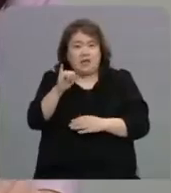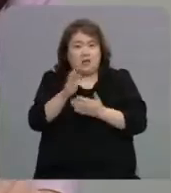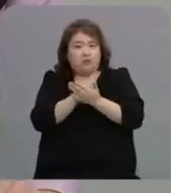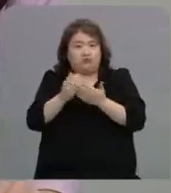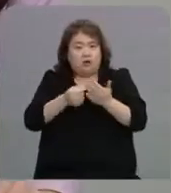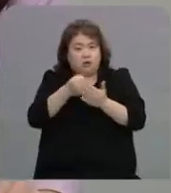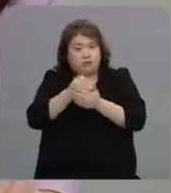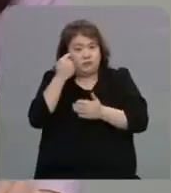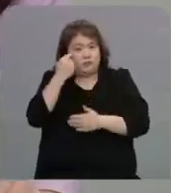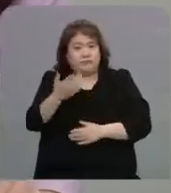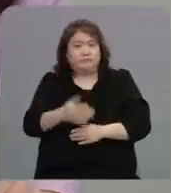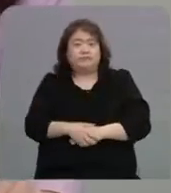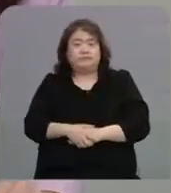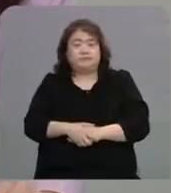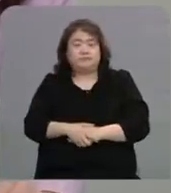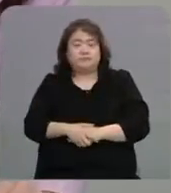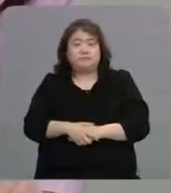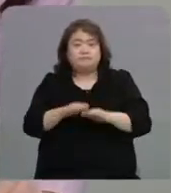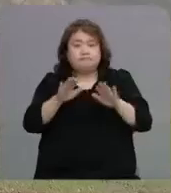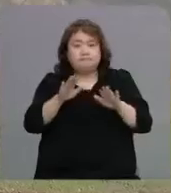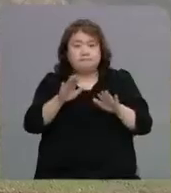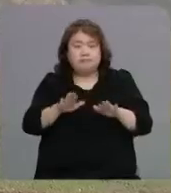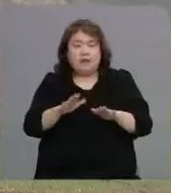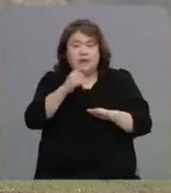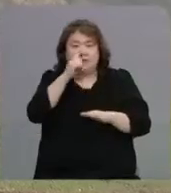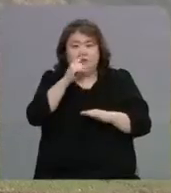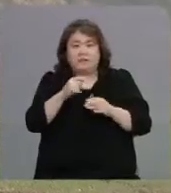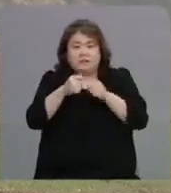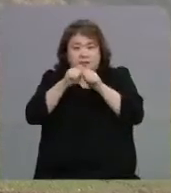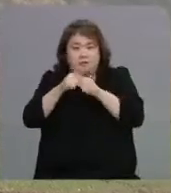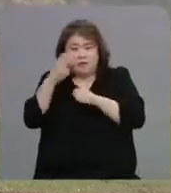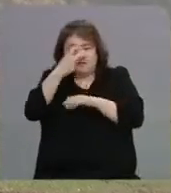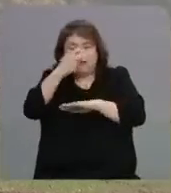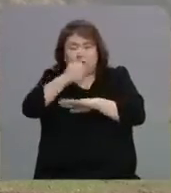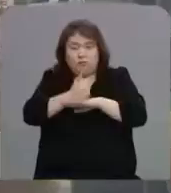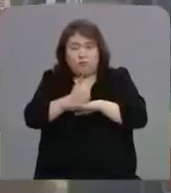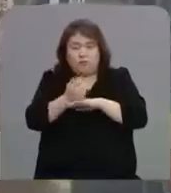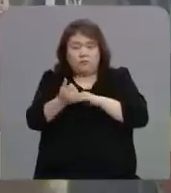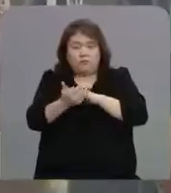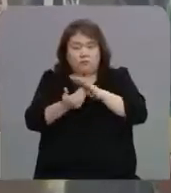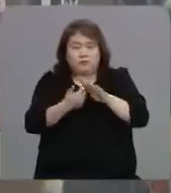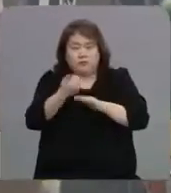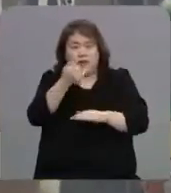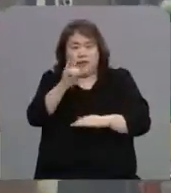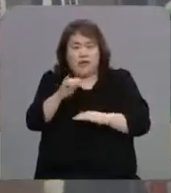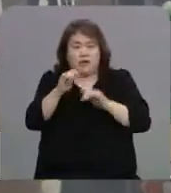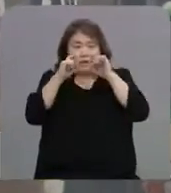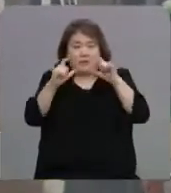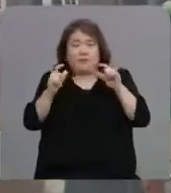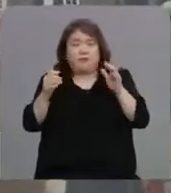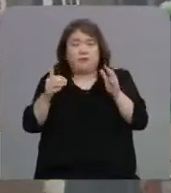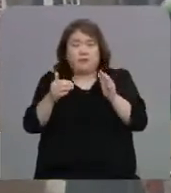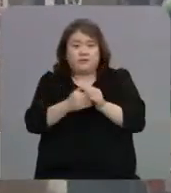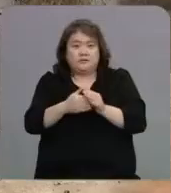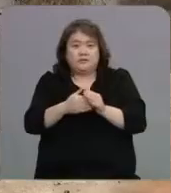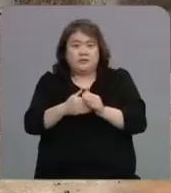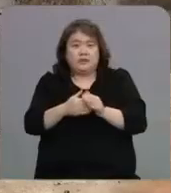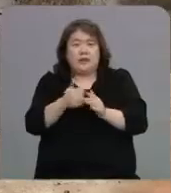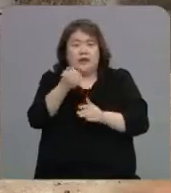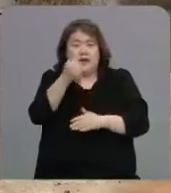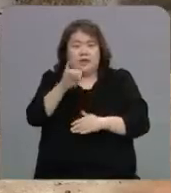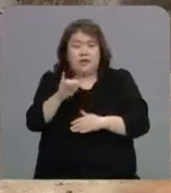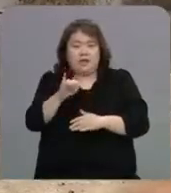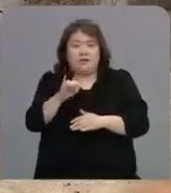밝혀졌네요 4 정밀 검사 결과 조금 젊 고병원성 조류인플루엔자 로 판명 됐습니다 조류인플루엔자